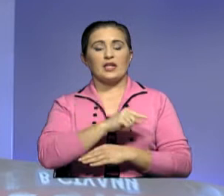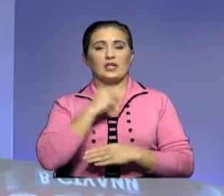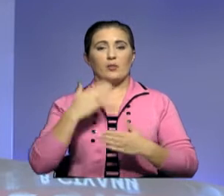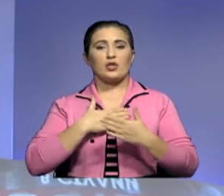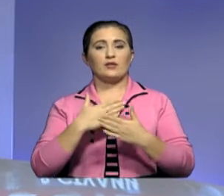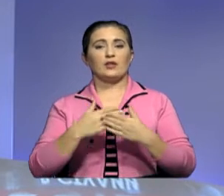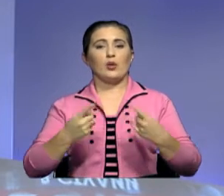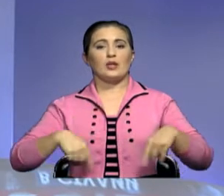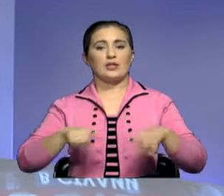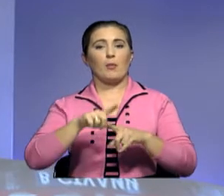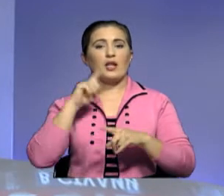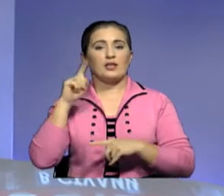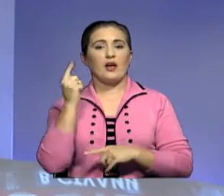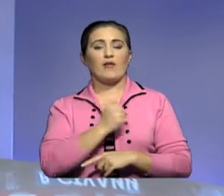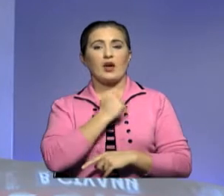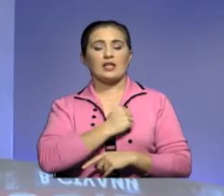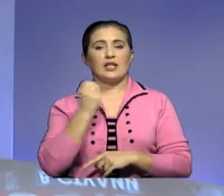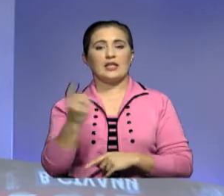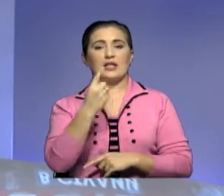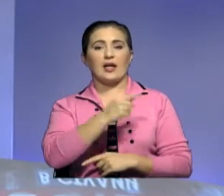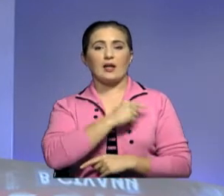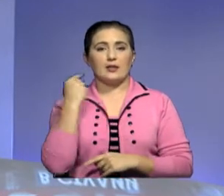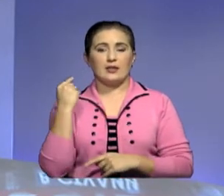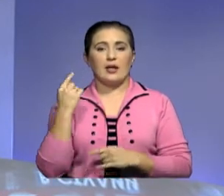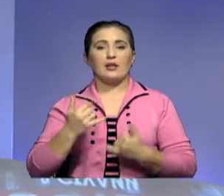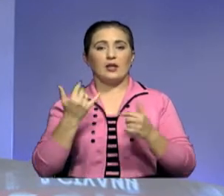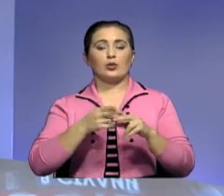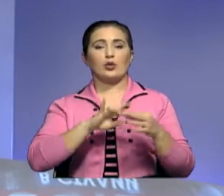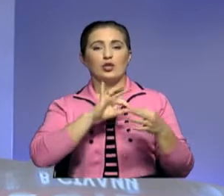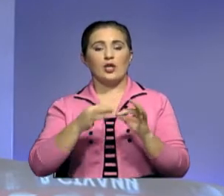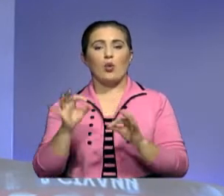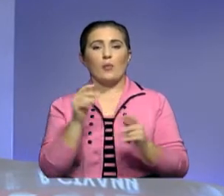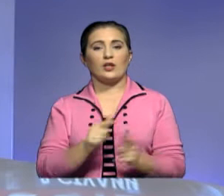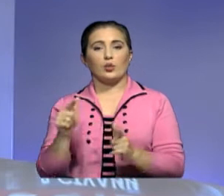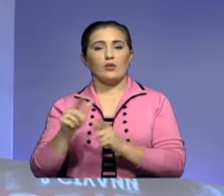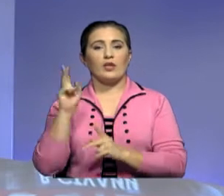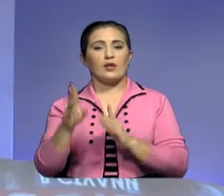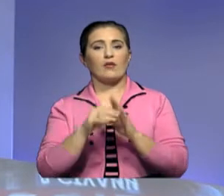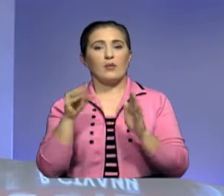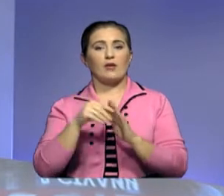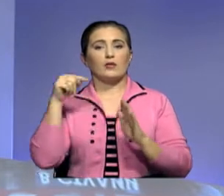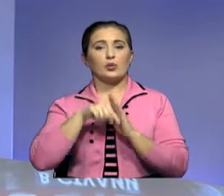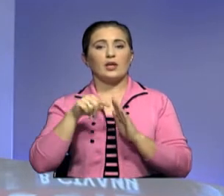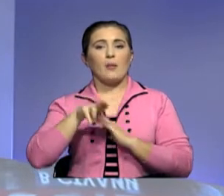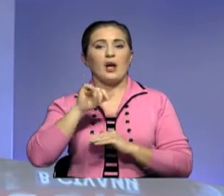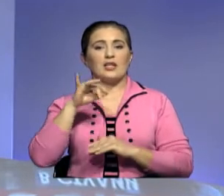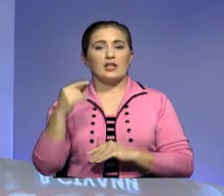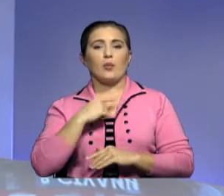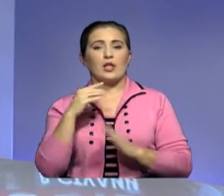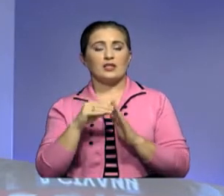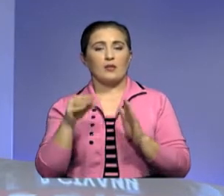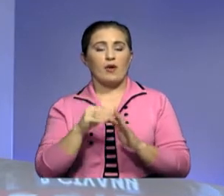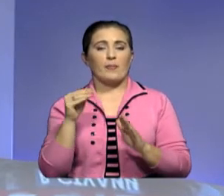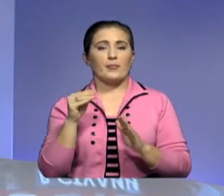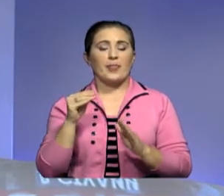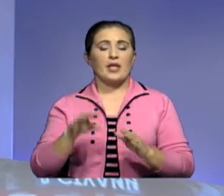организации молодая гвардия единой россии о которой шла речь о подготовке к выборам внутри партийном голосование формирования